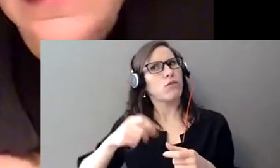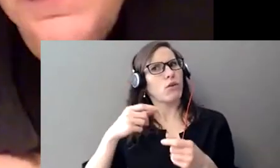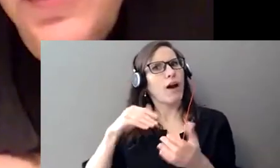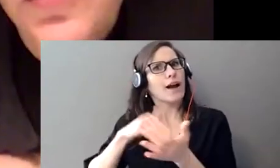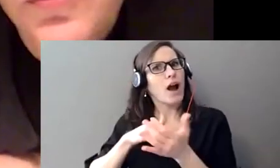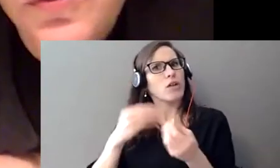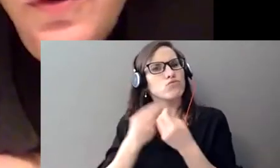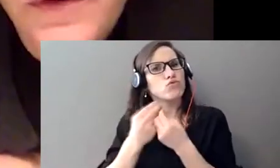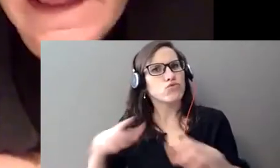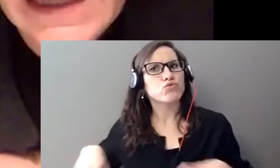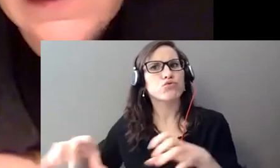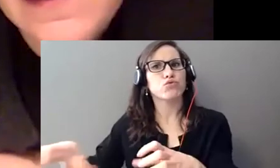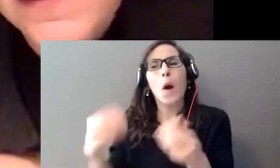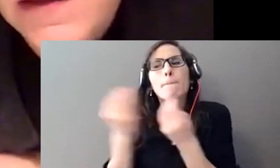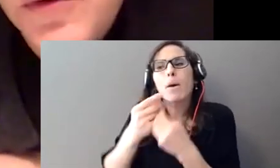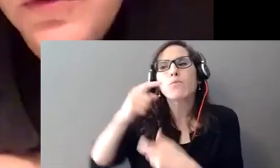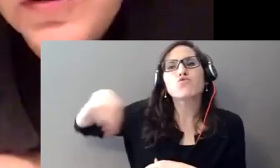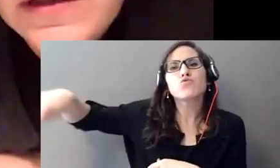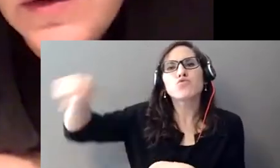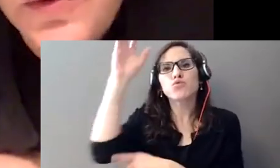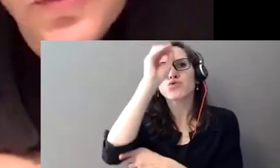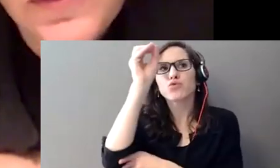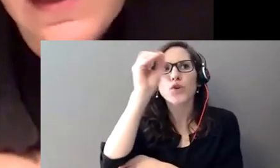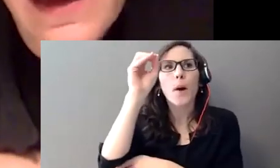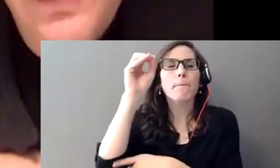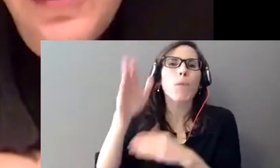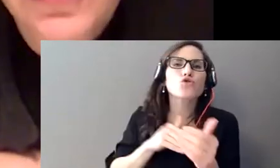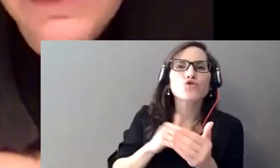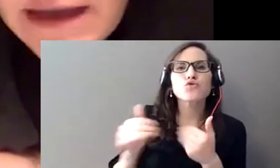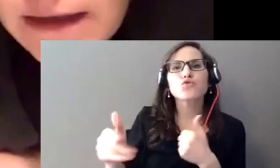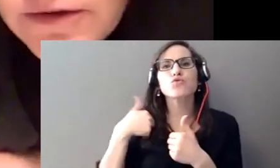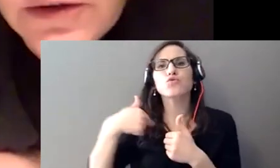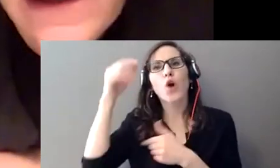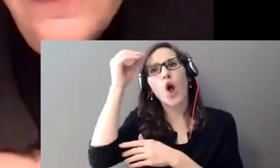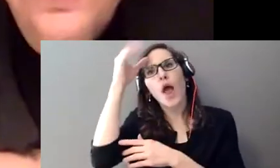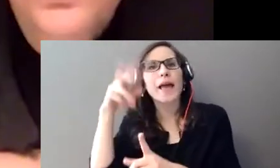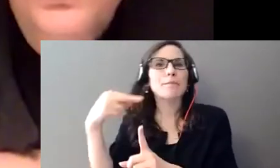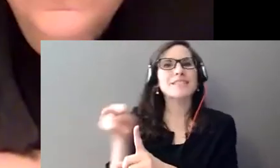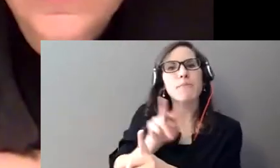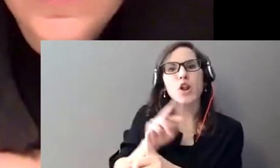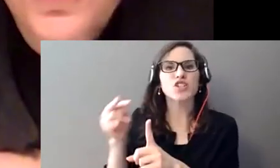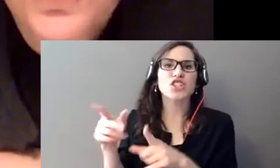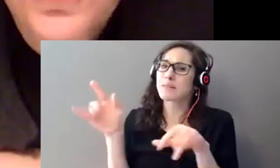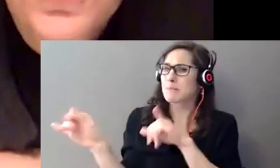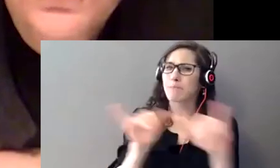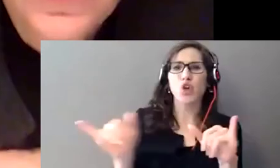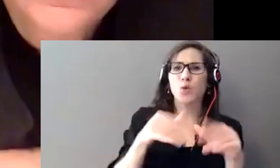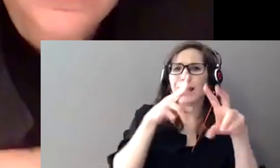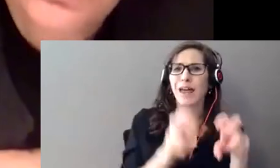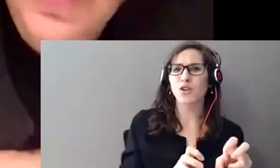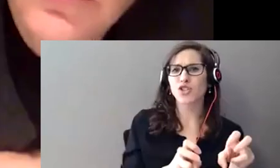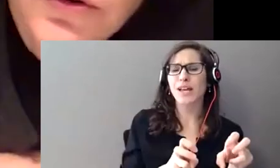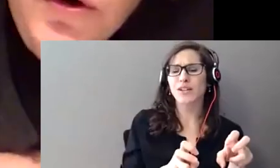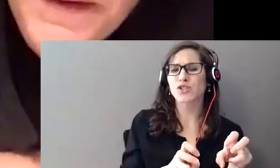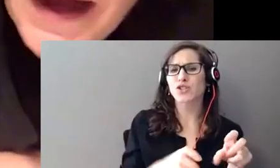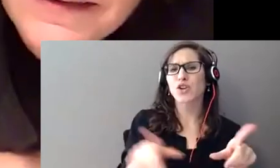tenir des postures et des épistémologies du côté de la recherche avec du côté voilà de